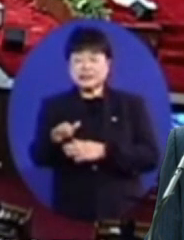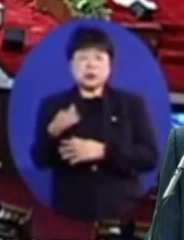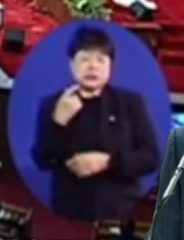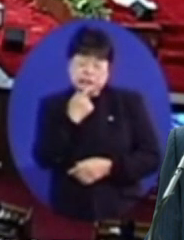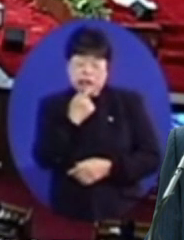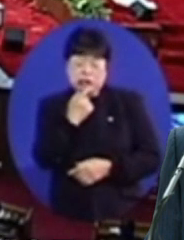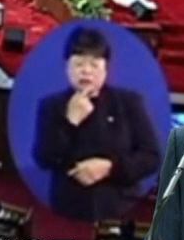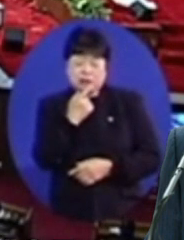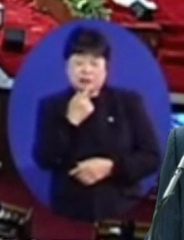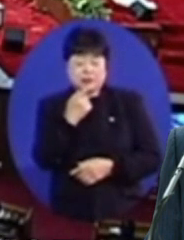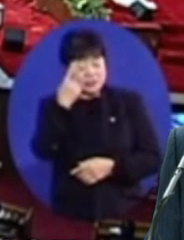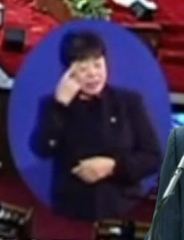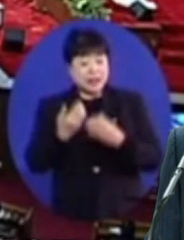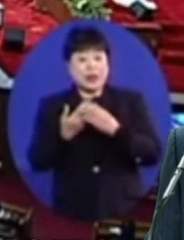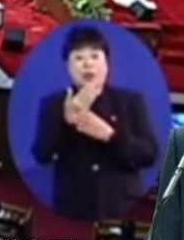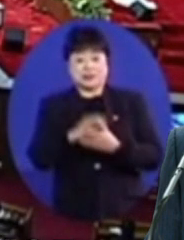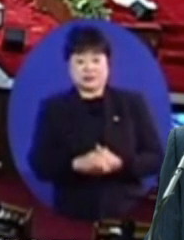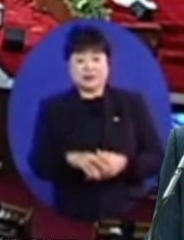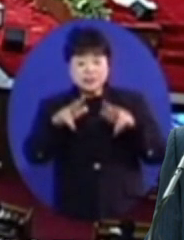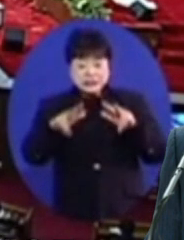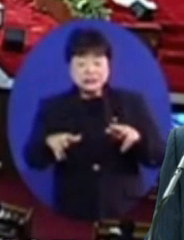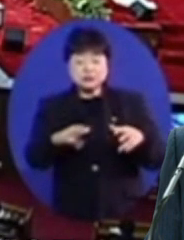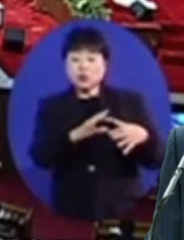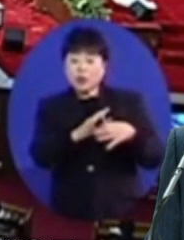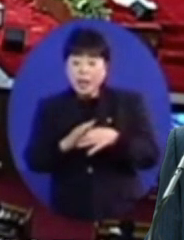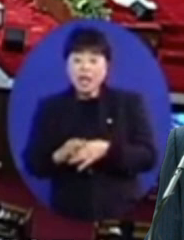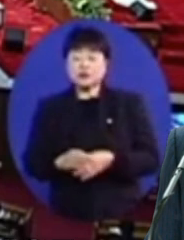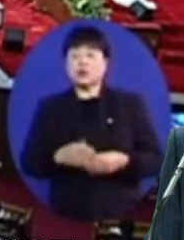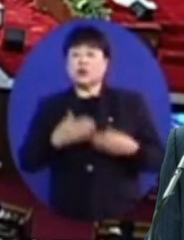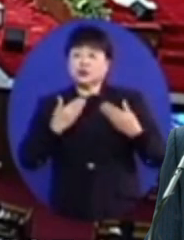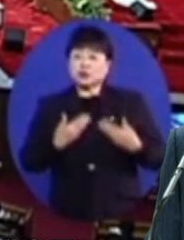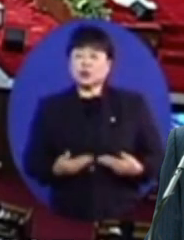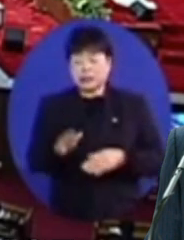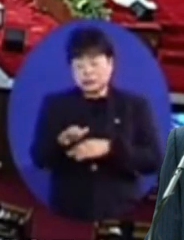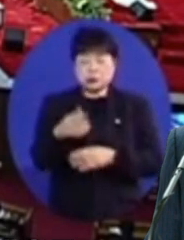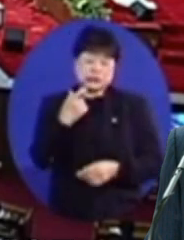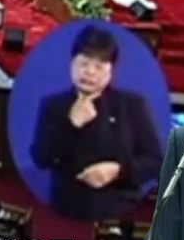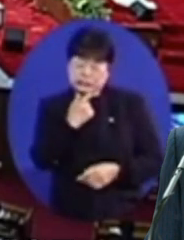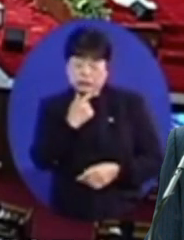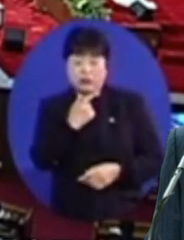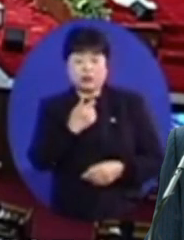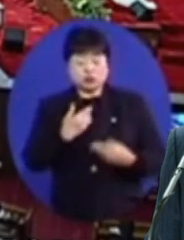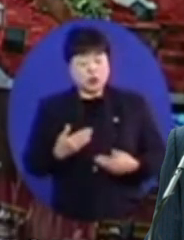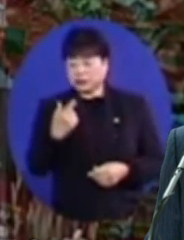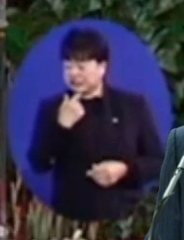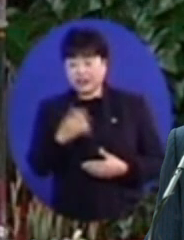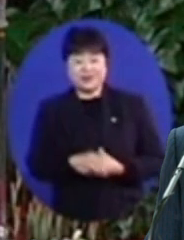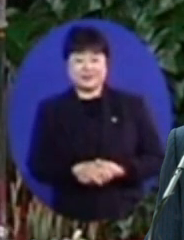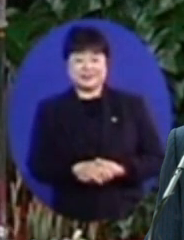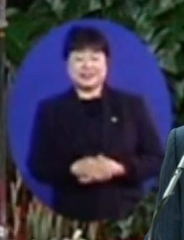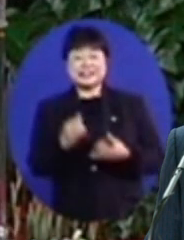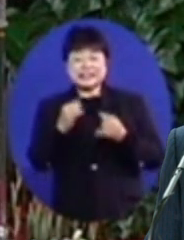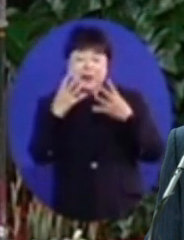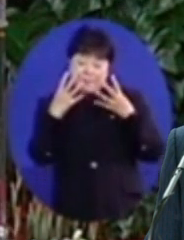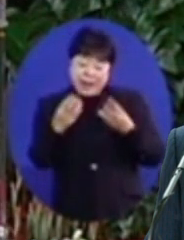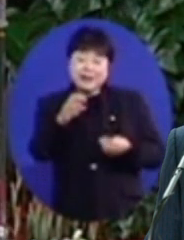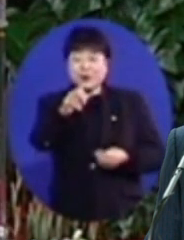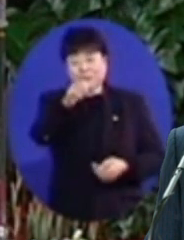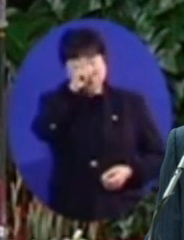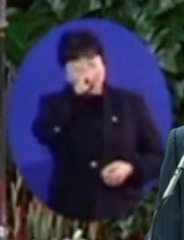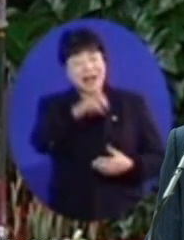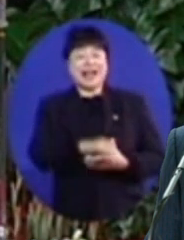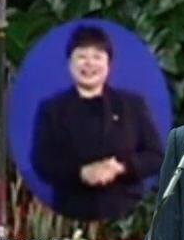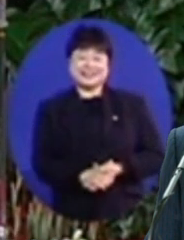싫다는 생각이 들어가고 그것이 지금까지도 조용한데 가서 시작하면 좋아하지 않습니다 사람들이 많은데가